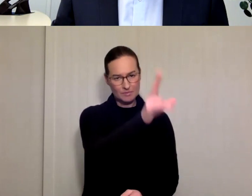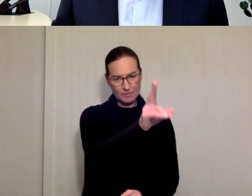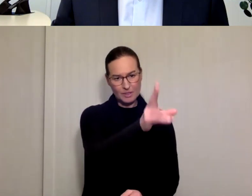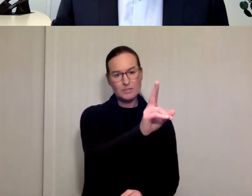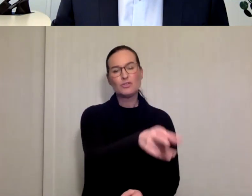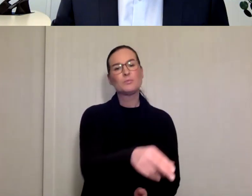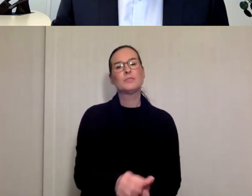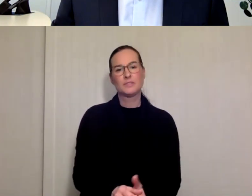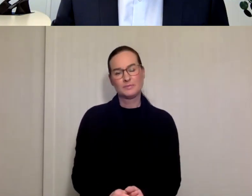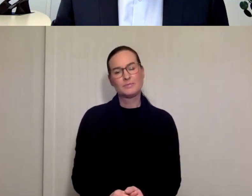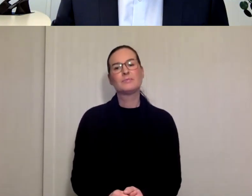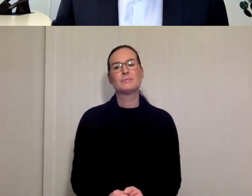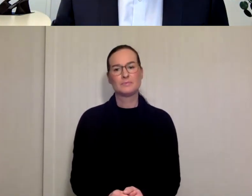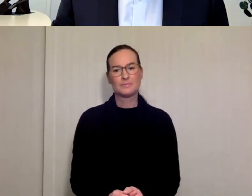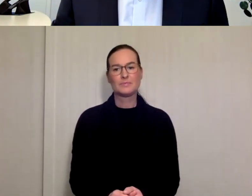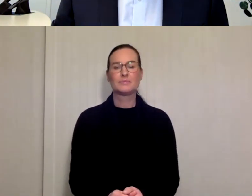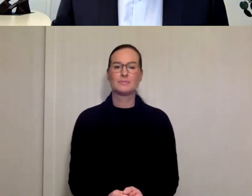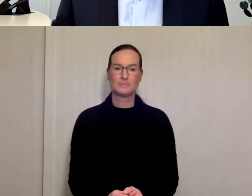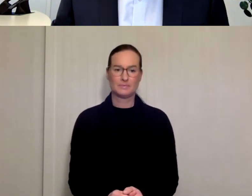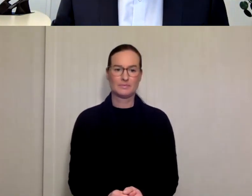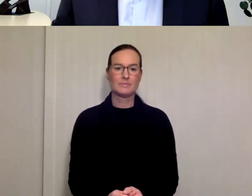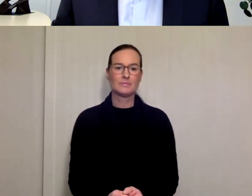dazu, dass Sie